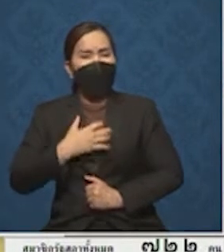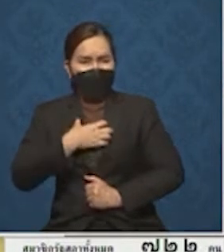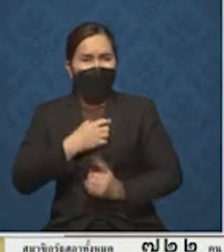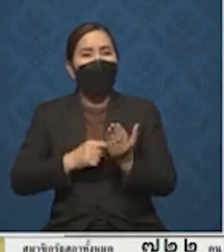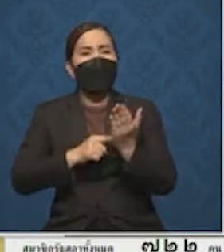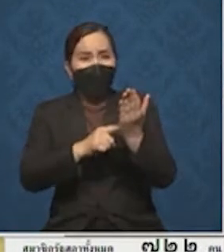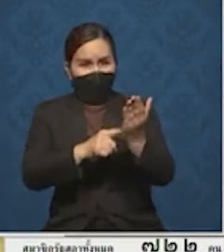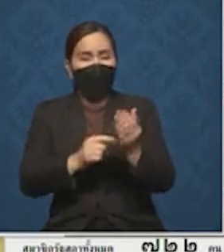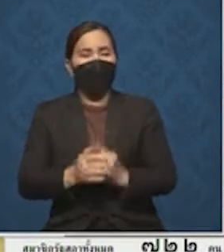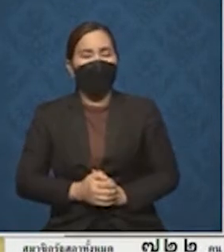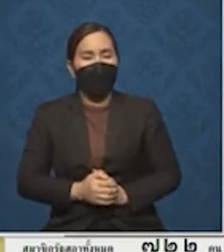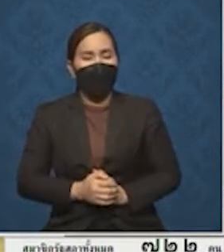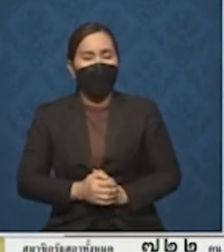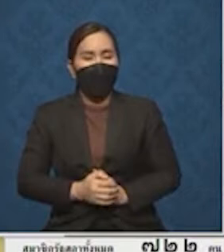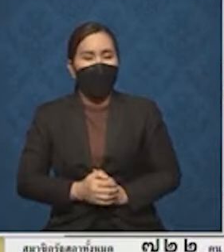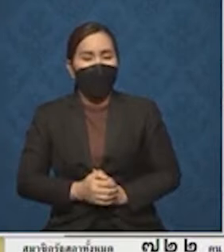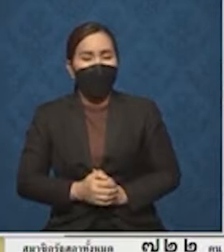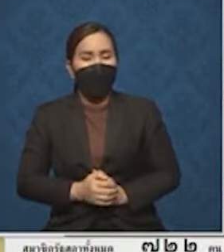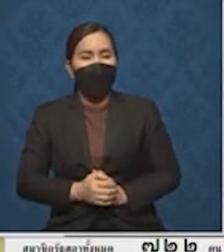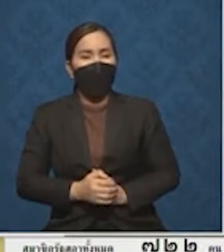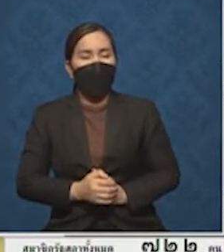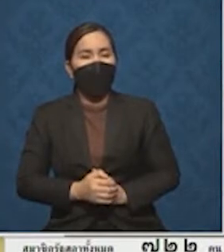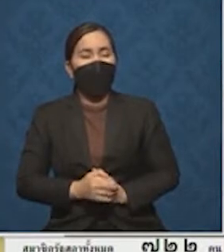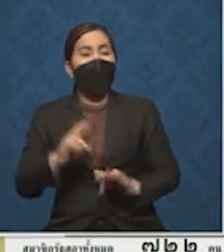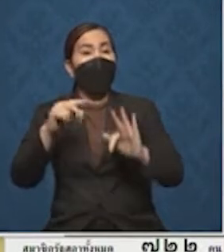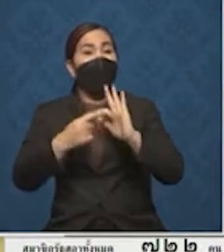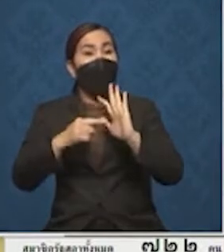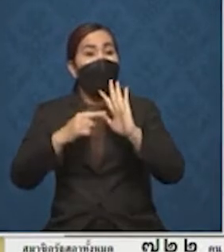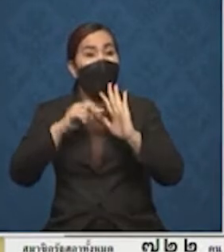ร่างการแ้ไขพักกัเมือง